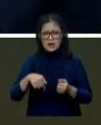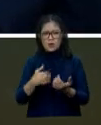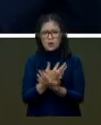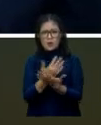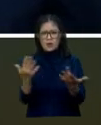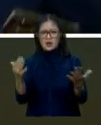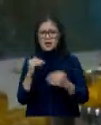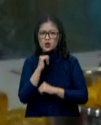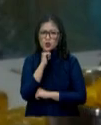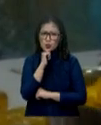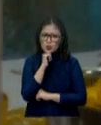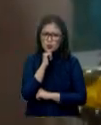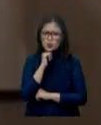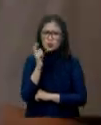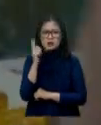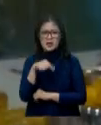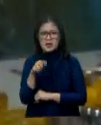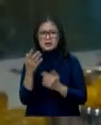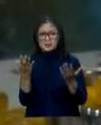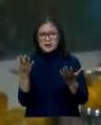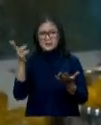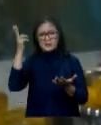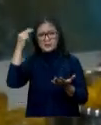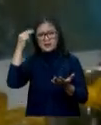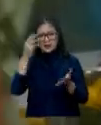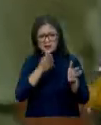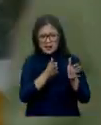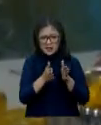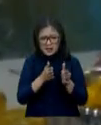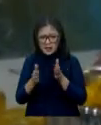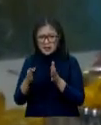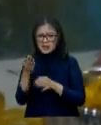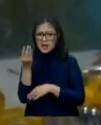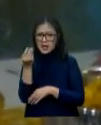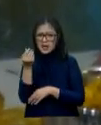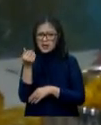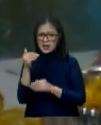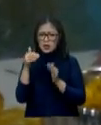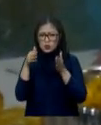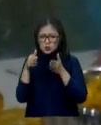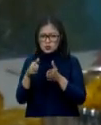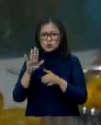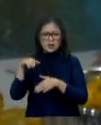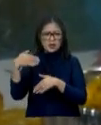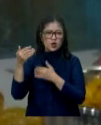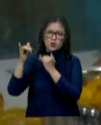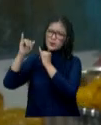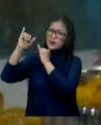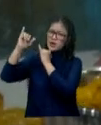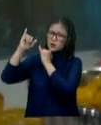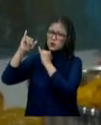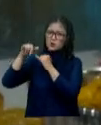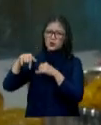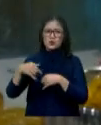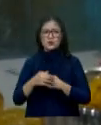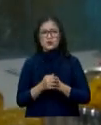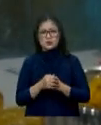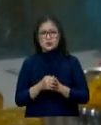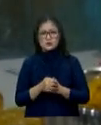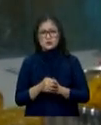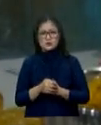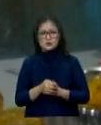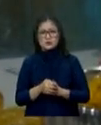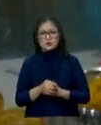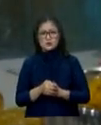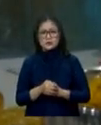pemerintah untuk segera menekan harga-harga itu khususnya memasuki tahun baru 2024 dari Jakarta SY zazanski R Nugraha